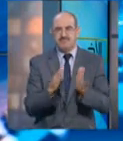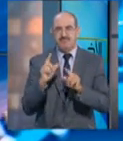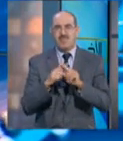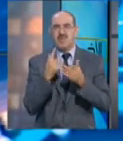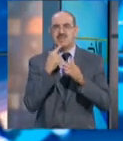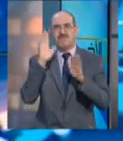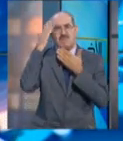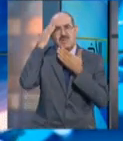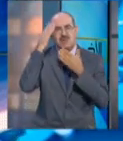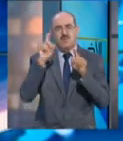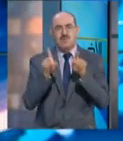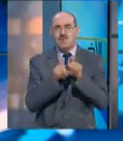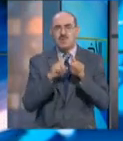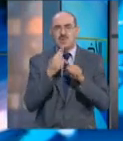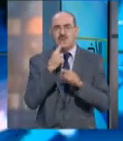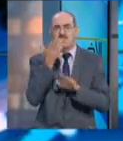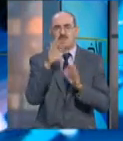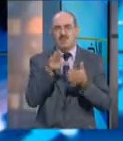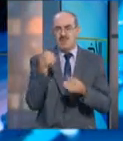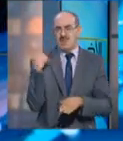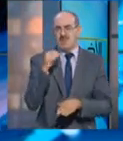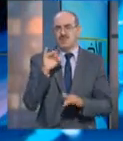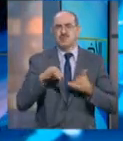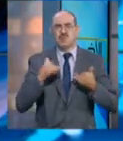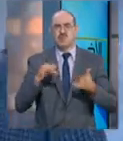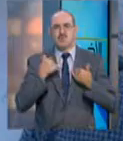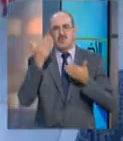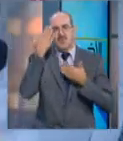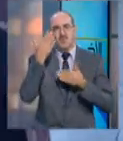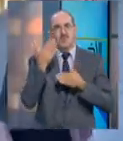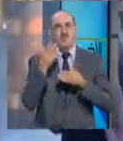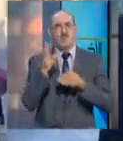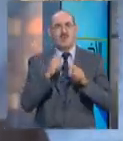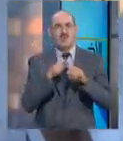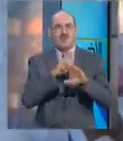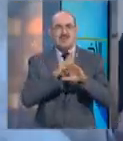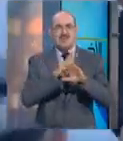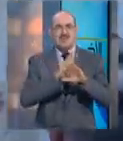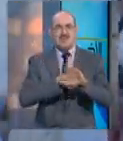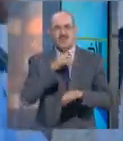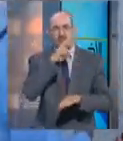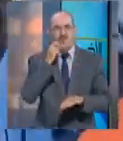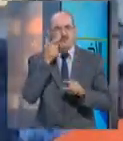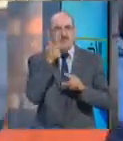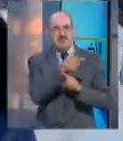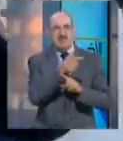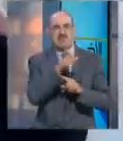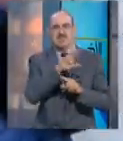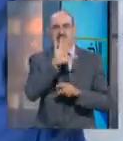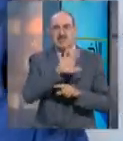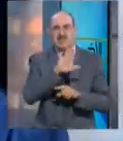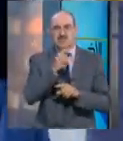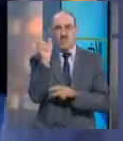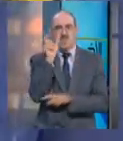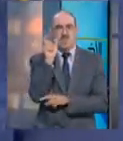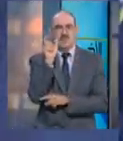الأراضي الفلسطينية المحتلة استشهد أمس شاب فلسطيني برصاص قوات الاحتلال الصهيوني شرقي مدينة